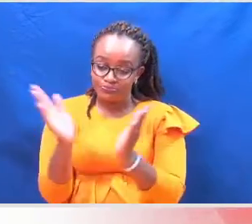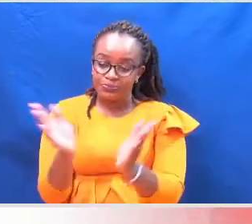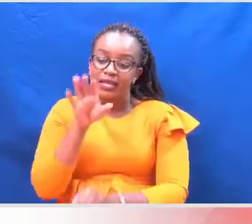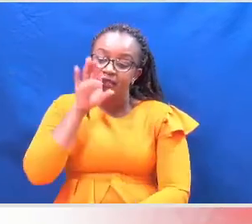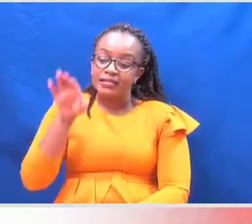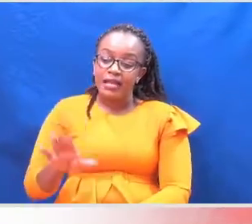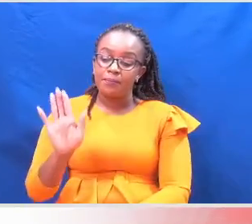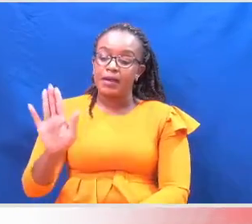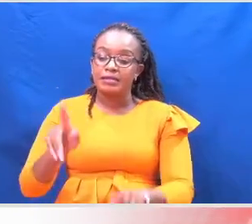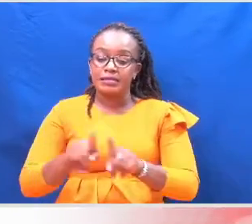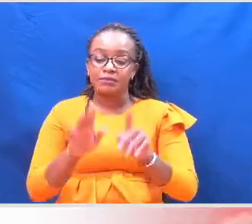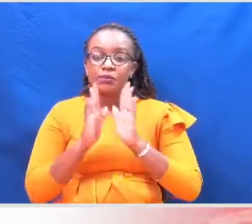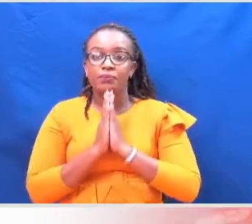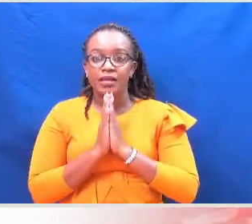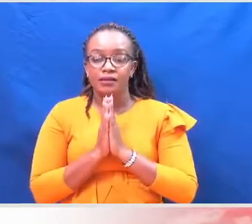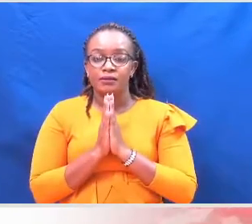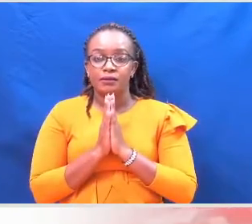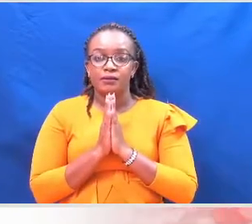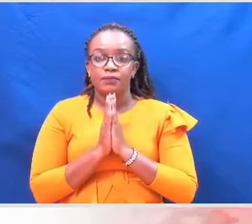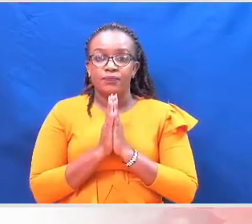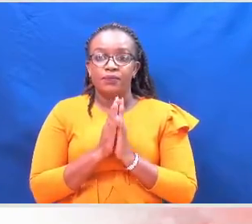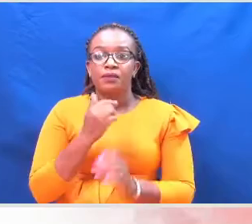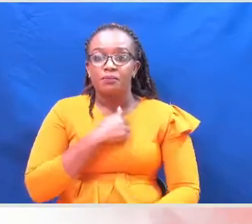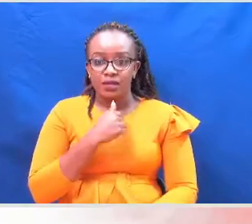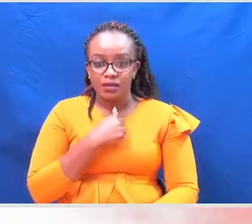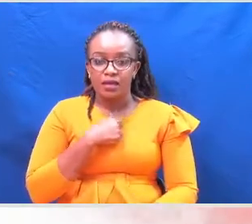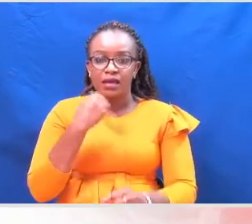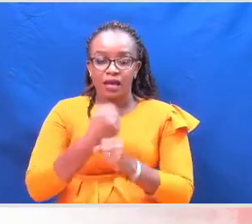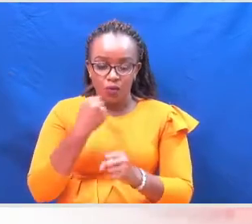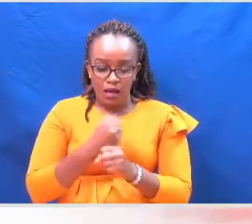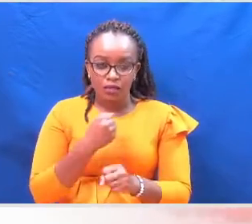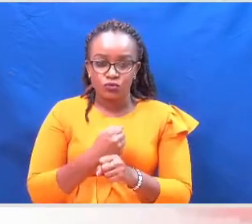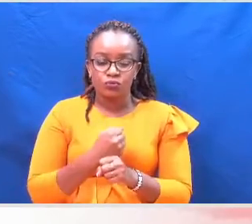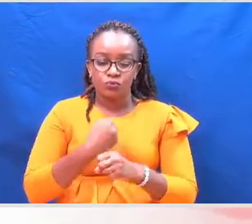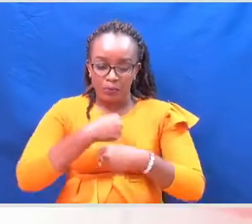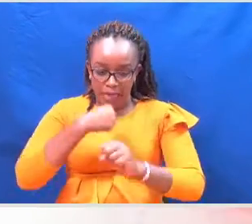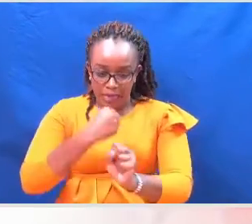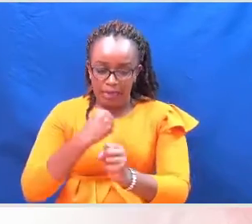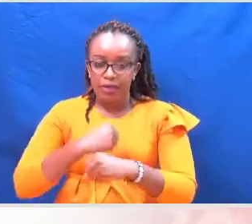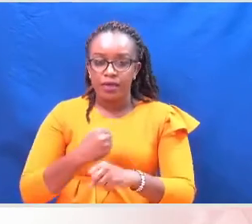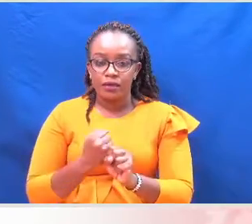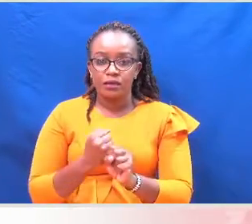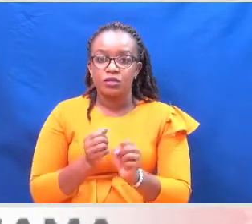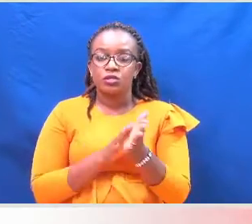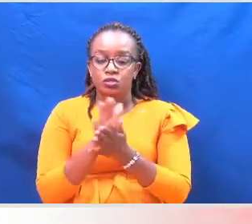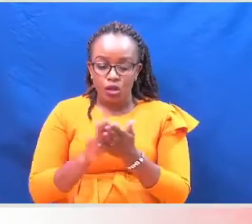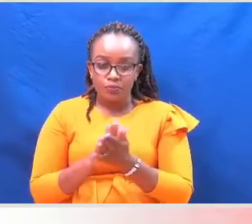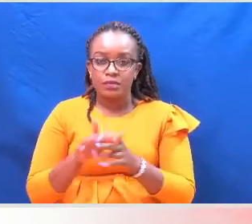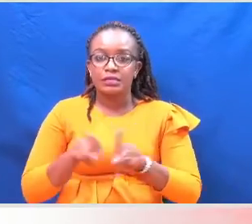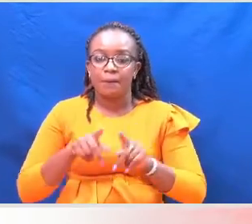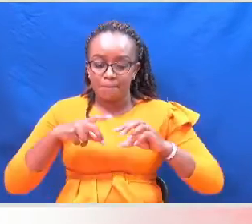na kumuombea. Kasi nafanya nyumbani ni ya kutengeneza detergent shop na hata masaji nafanya watu.